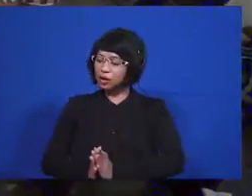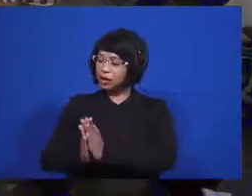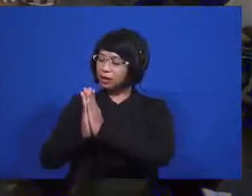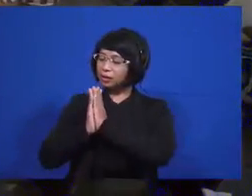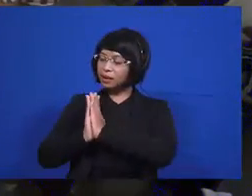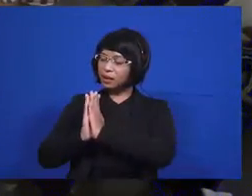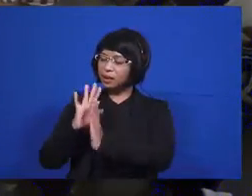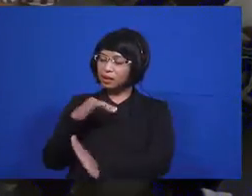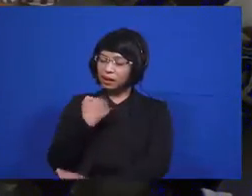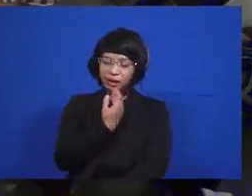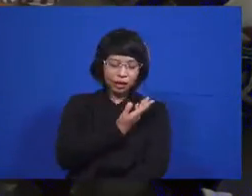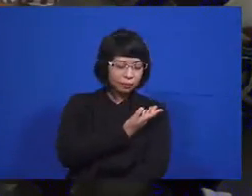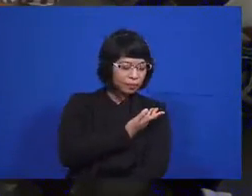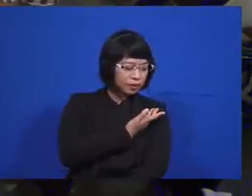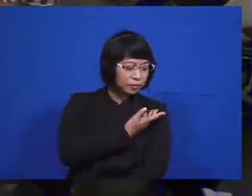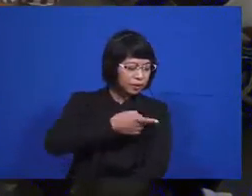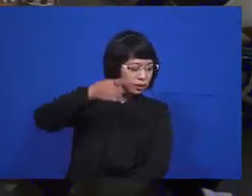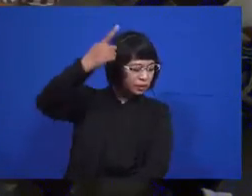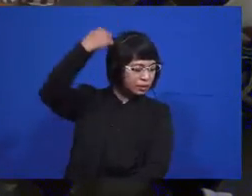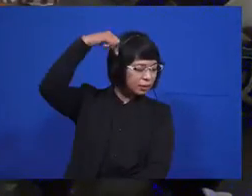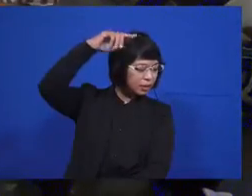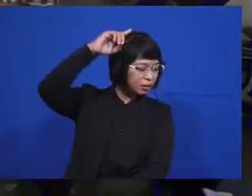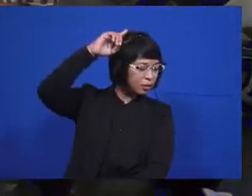doakanlah kami. Santo